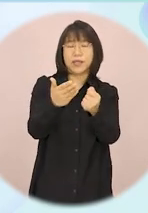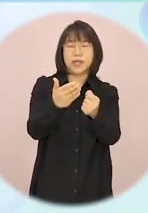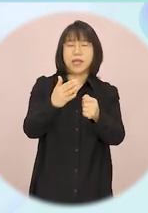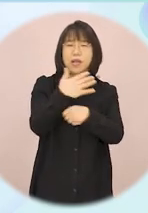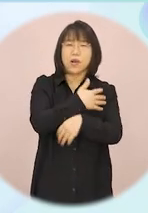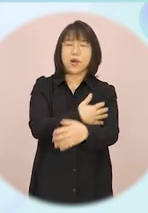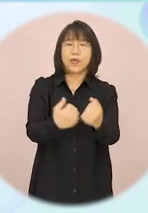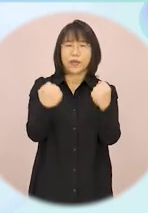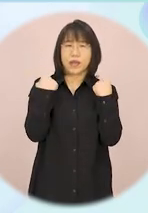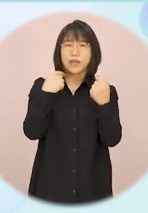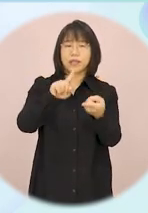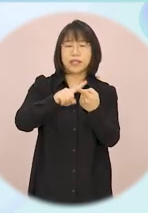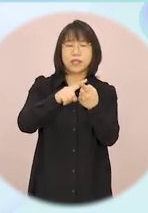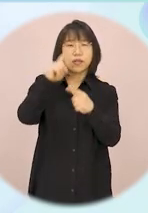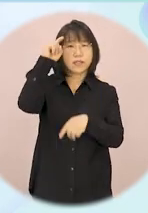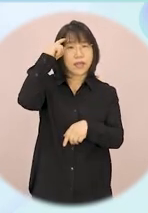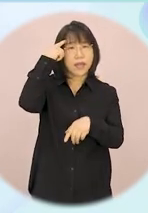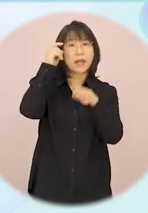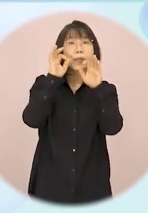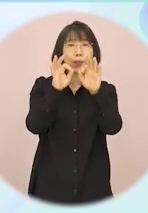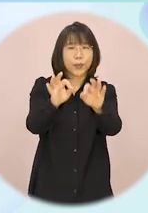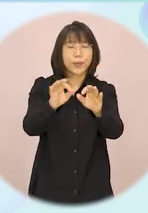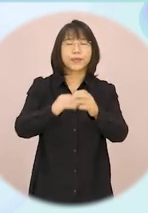의미를 되새기기 위해 마련됐습니다